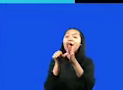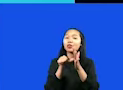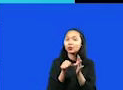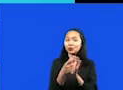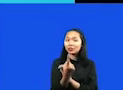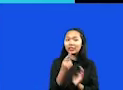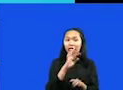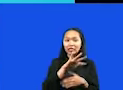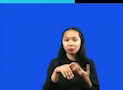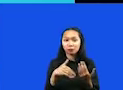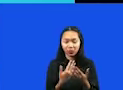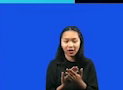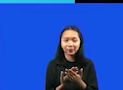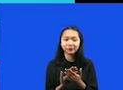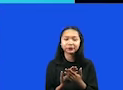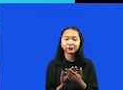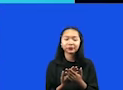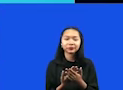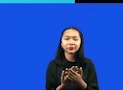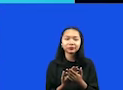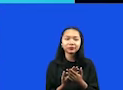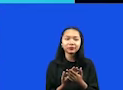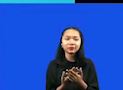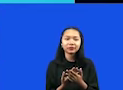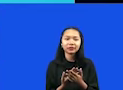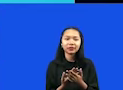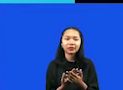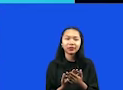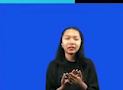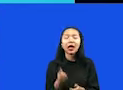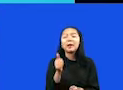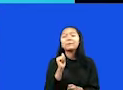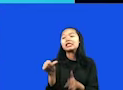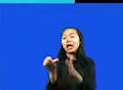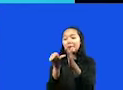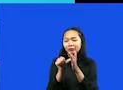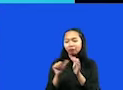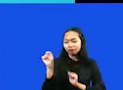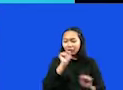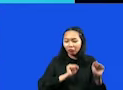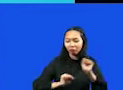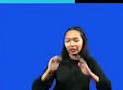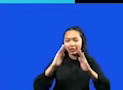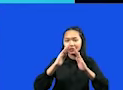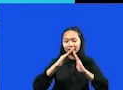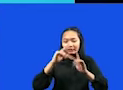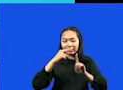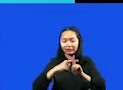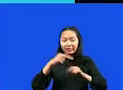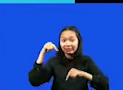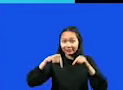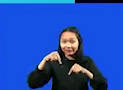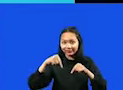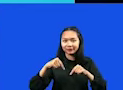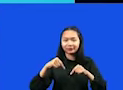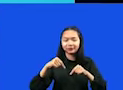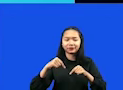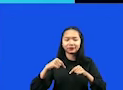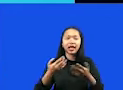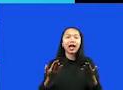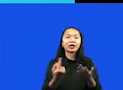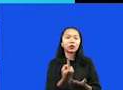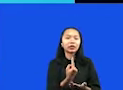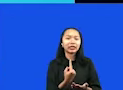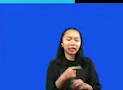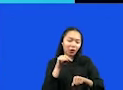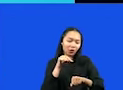kita ak kegiatan pastoral di Paroki kita masing-masing Oleh karena itu Mari kita